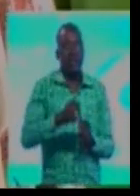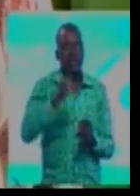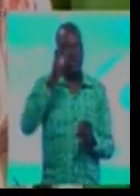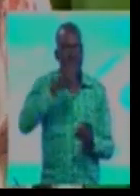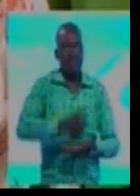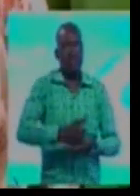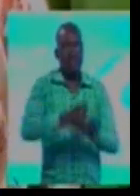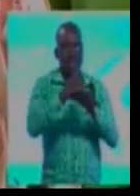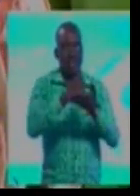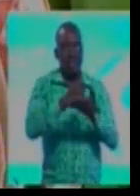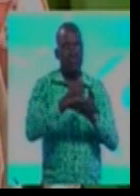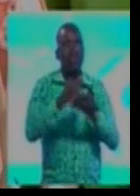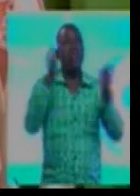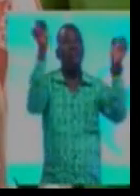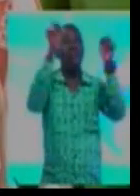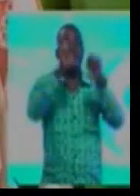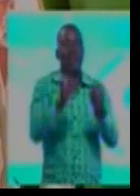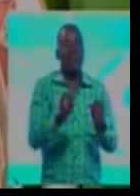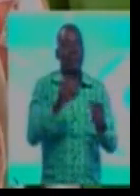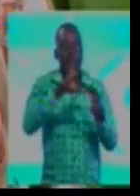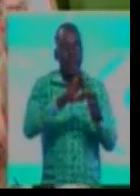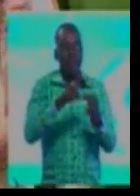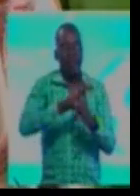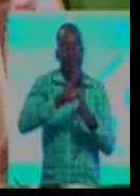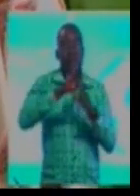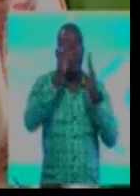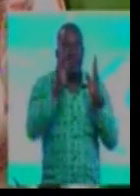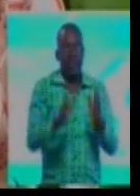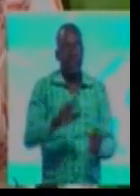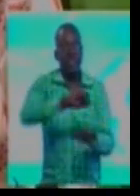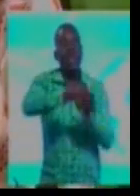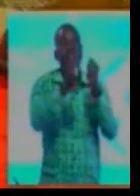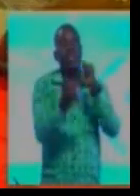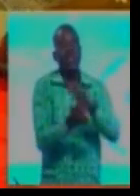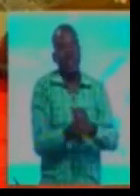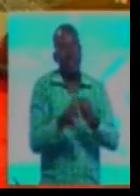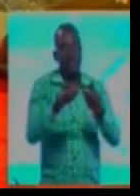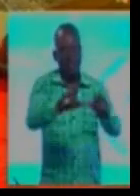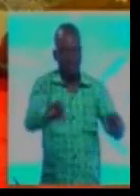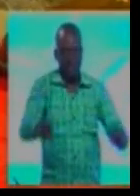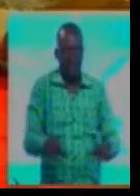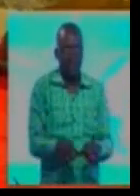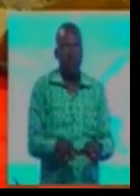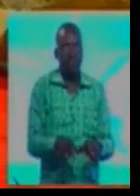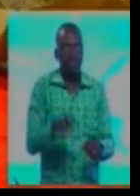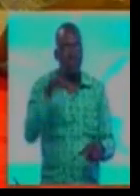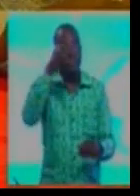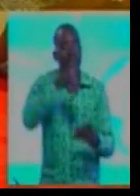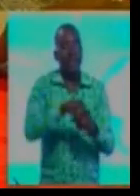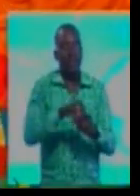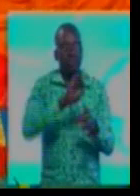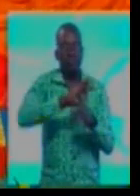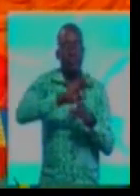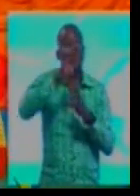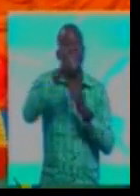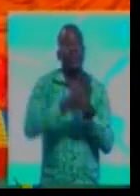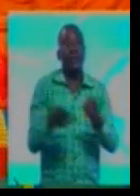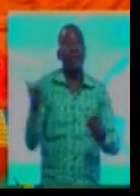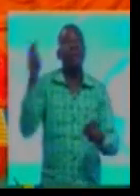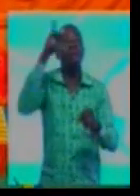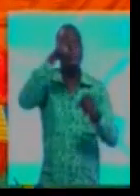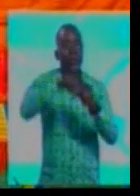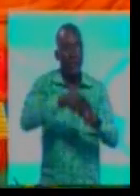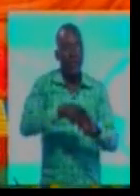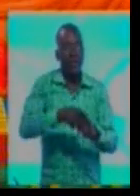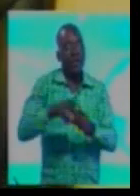l'appui l'encadrement donc, des formateurs relais au niveau donc, de ces zones-là. Néanmoins, au cours de cette session, les participants vont formuler